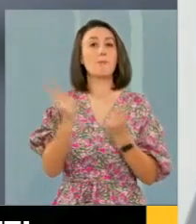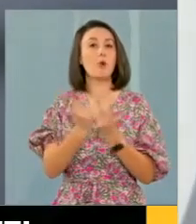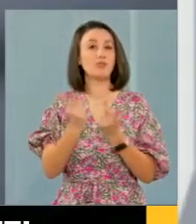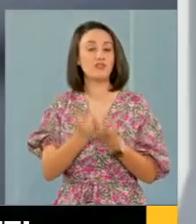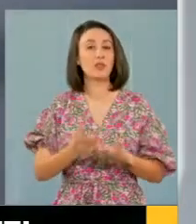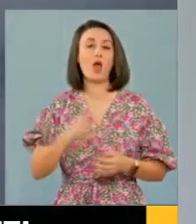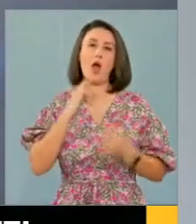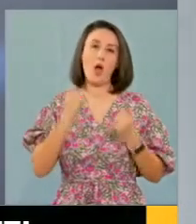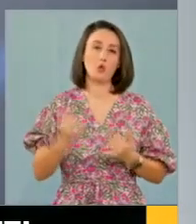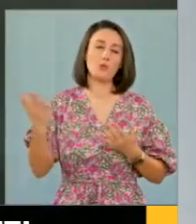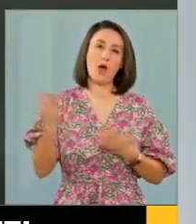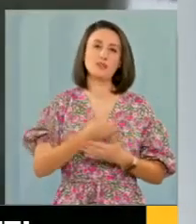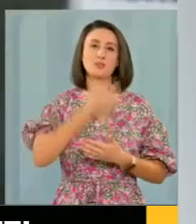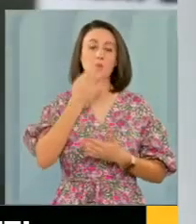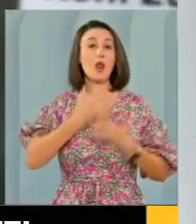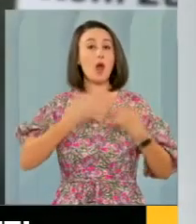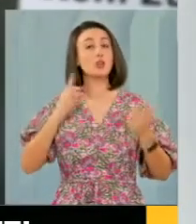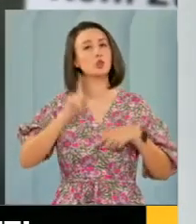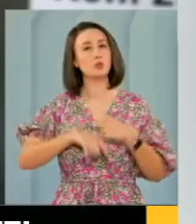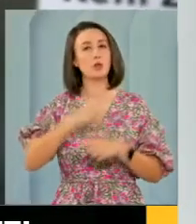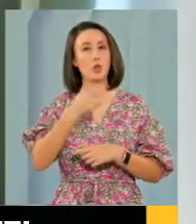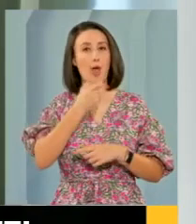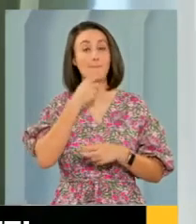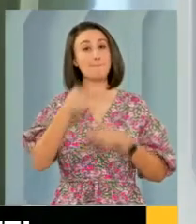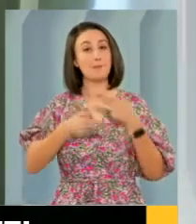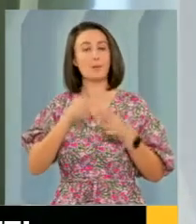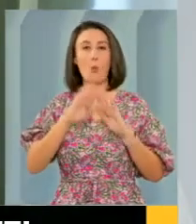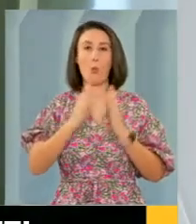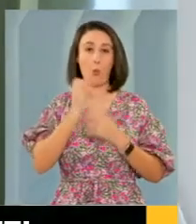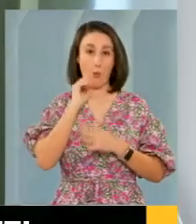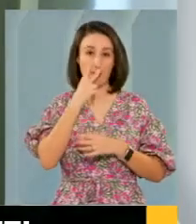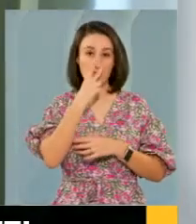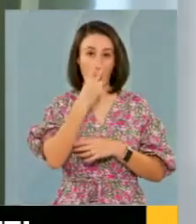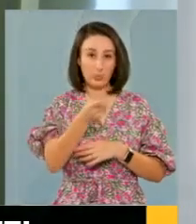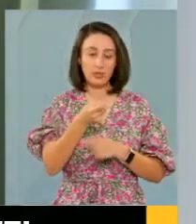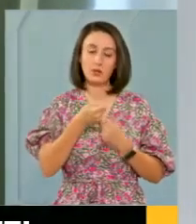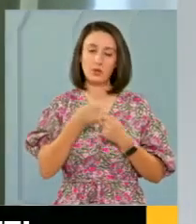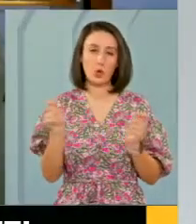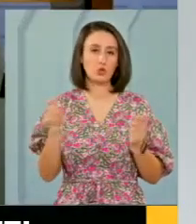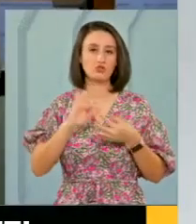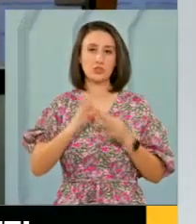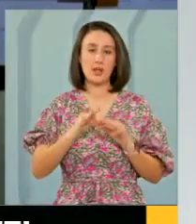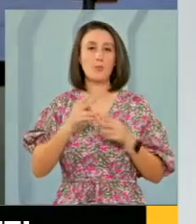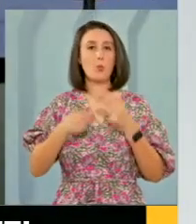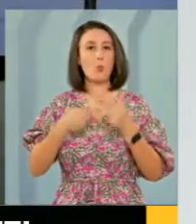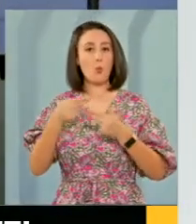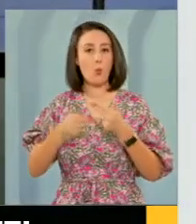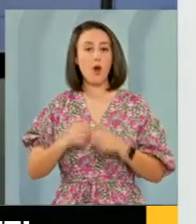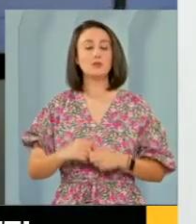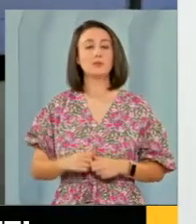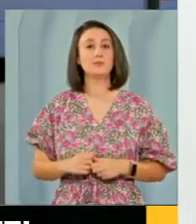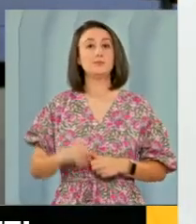Și acum haideți să spunem lucrurilor pe nume. După 2 ani de pandemie, lumea este cu ochii ca pe butelie pe tot ceea ce înseamnă infecție virală.